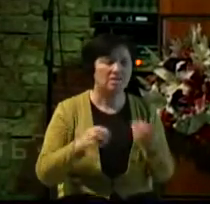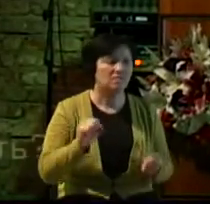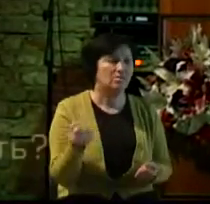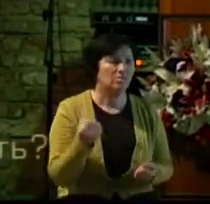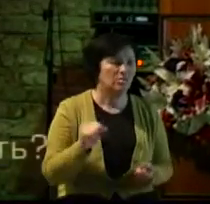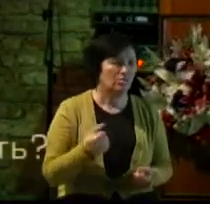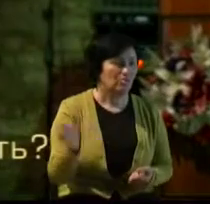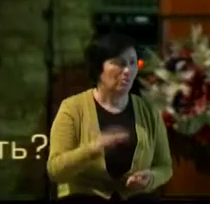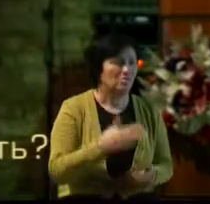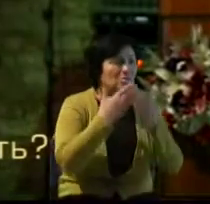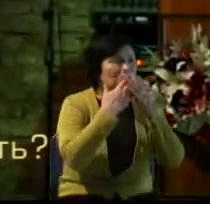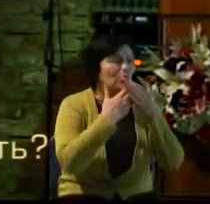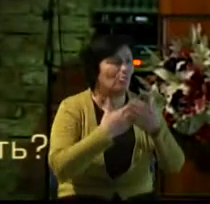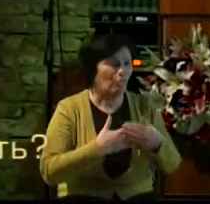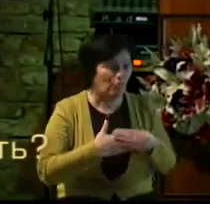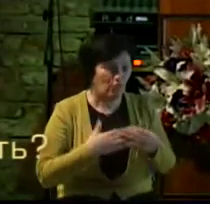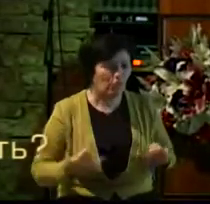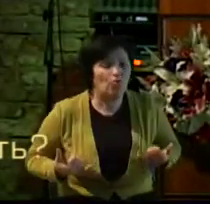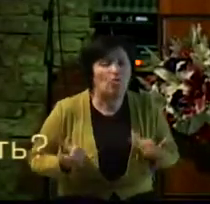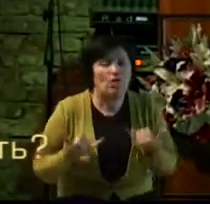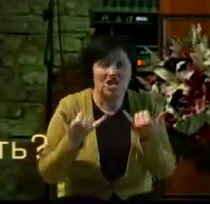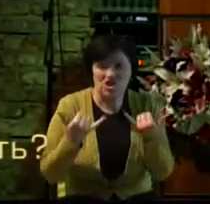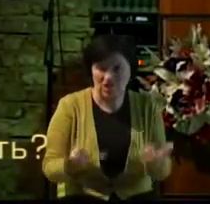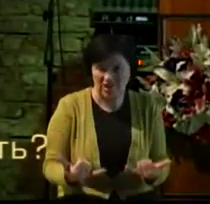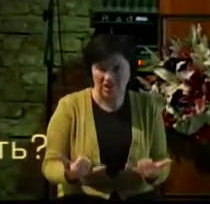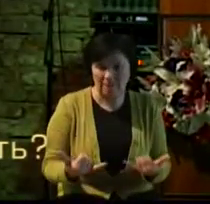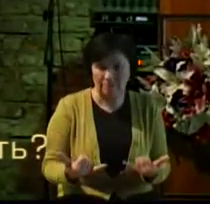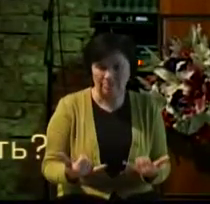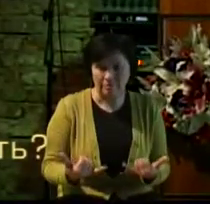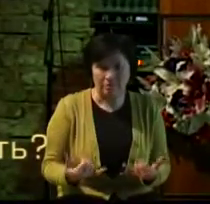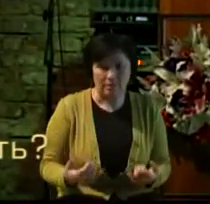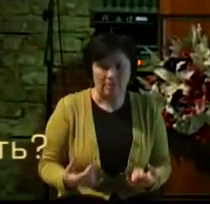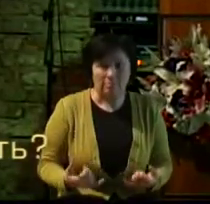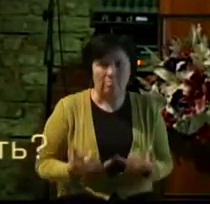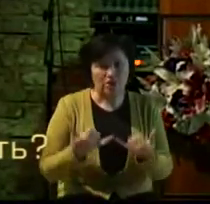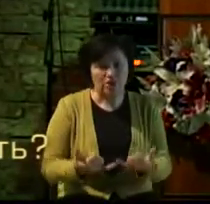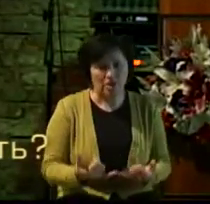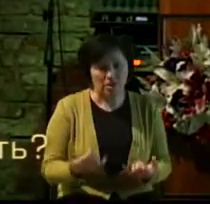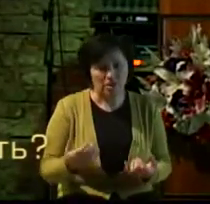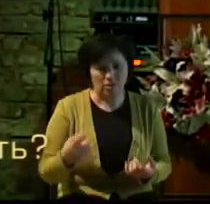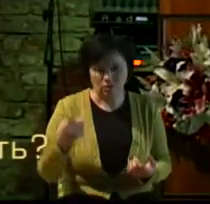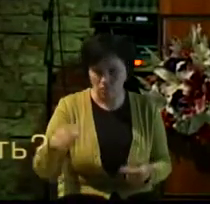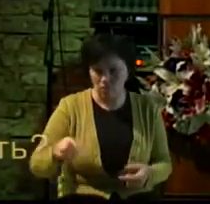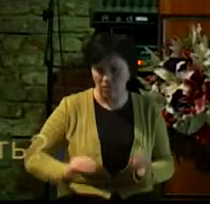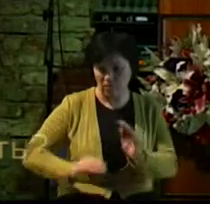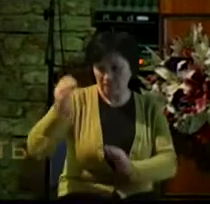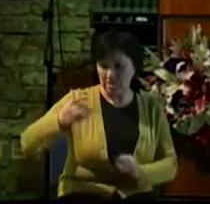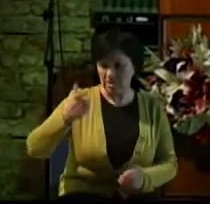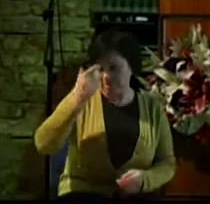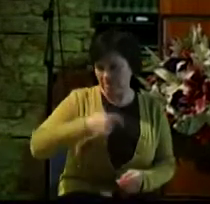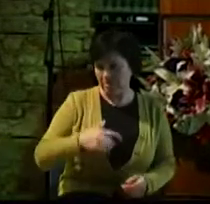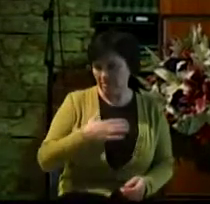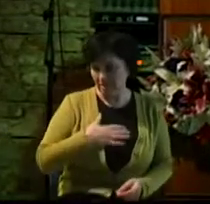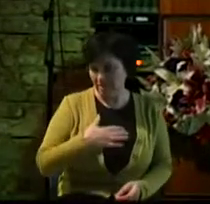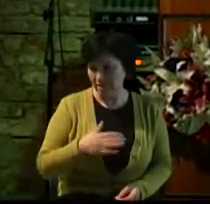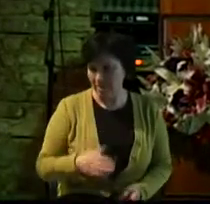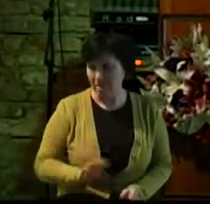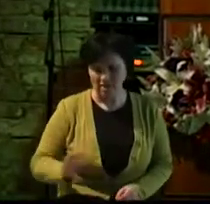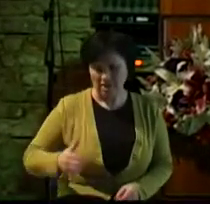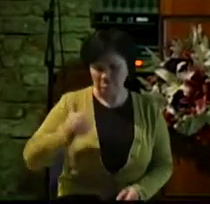друг к другу с любовью, уважением, почитали один другого выше себя,